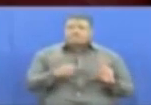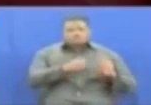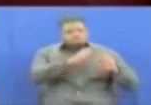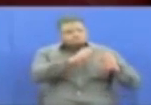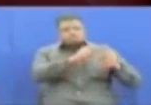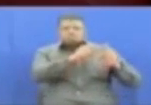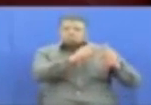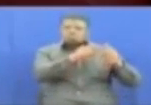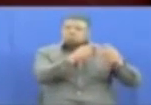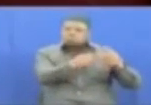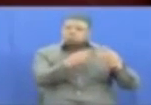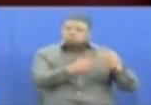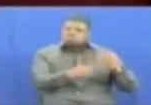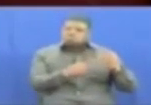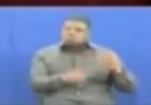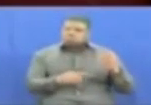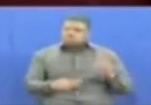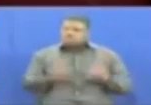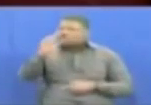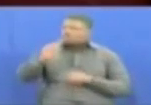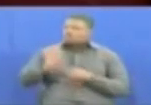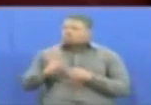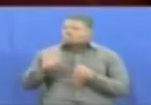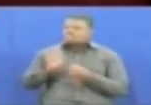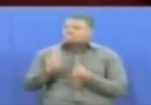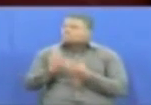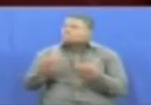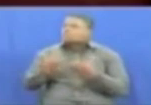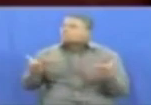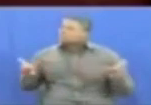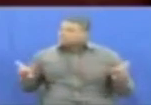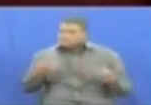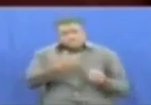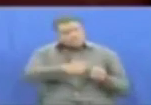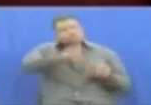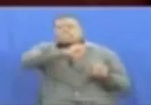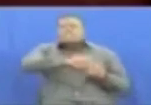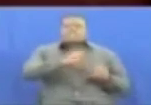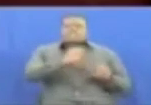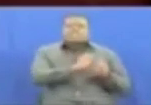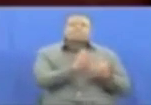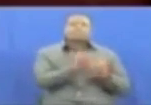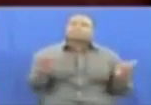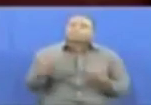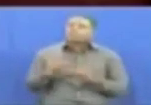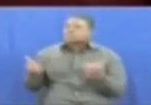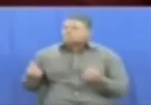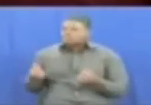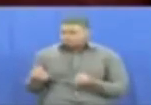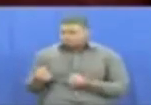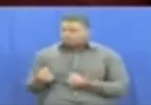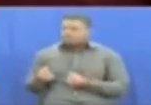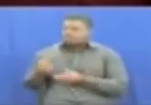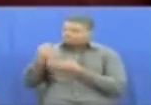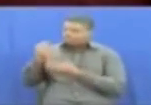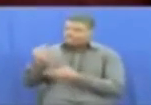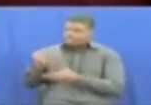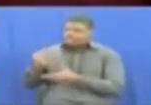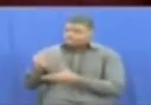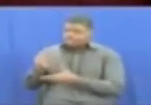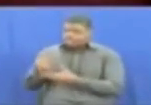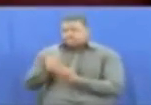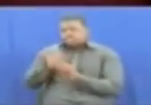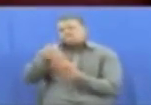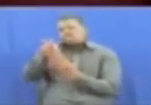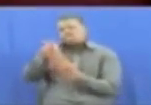wizara, lakini hampunguzi kitu essentially, wala hamwezi kuongeza kitu kwa sababu bajeti inakuwa iko fixed, iko pale